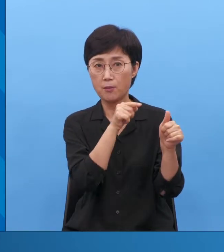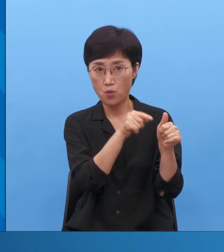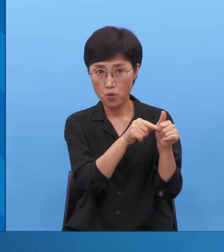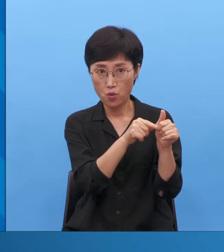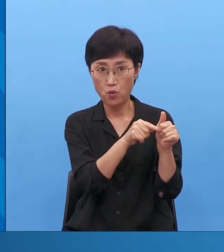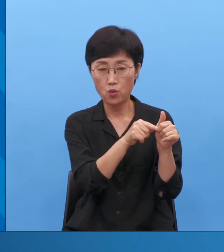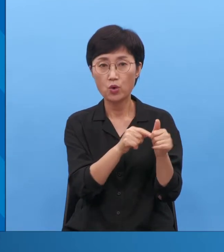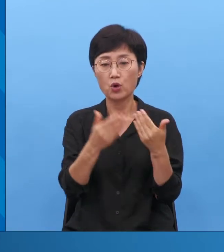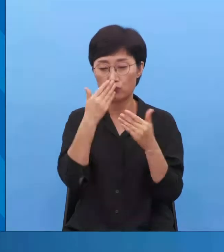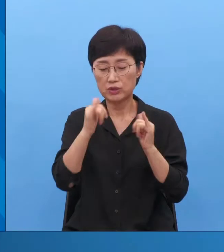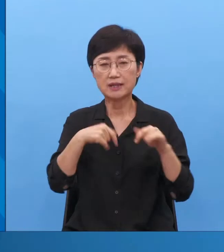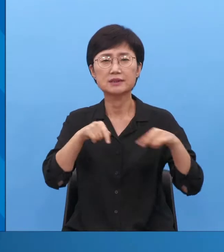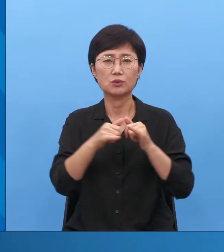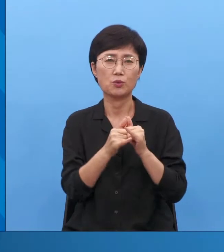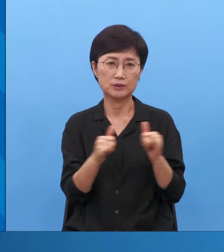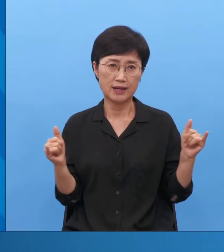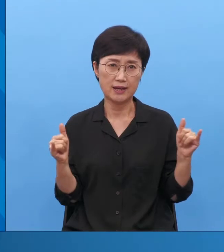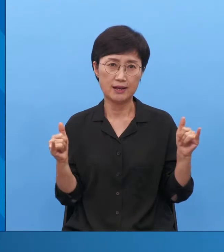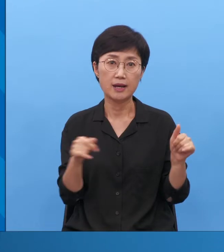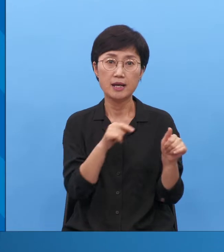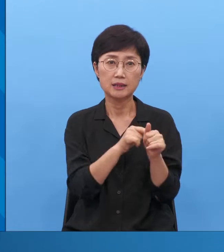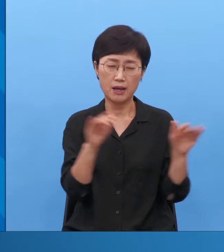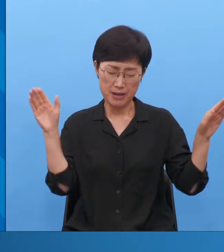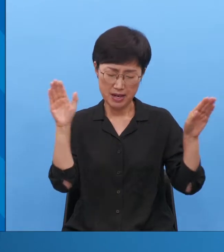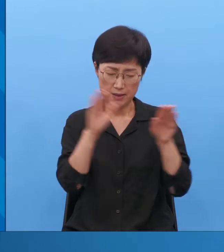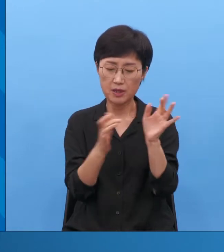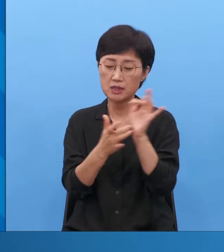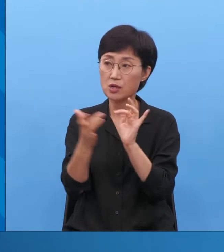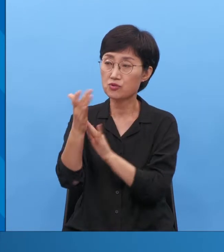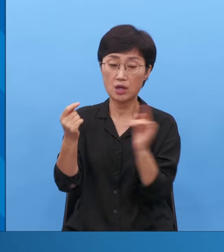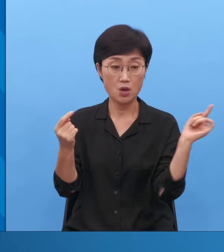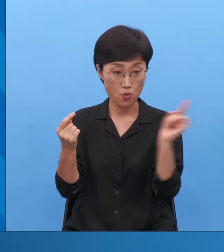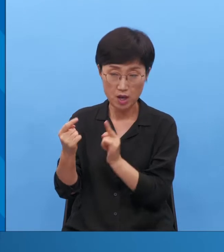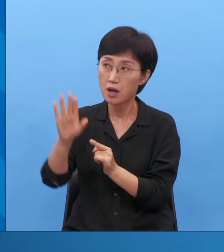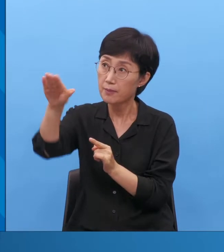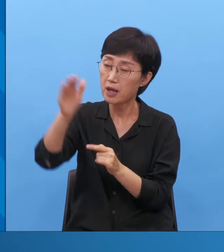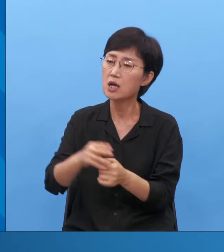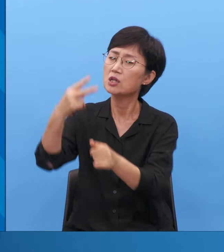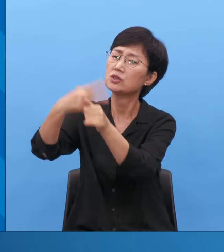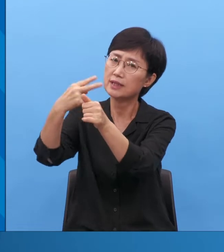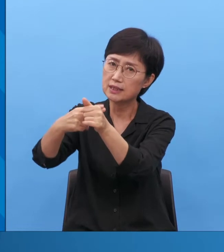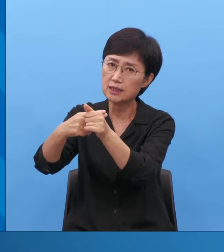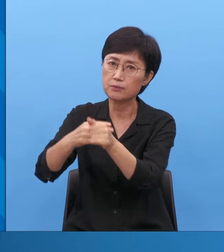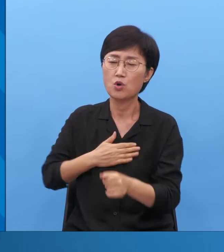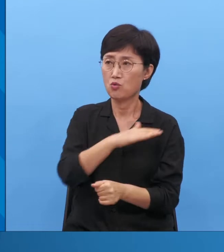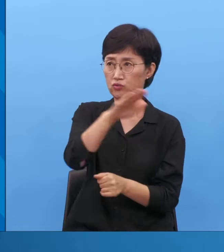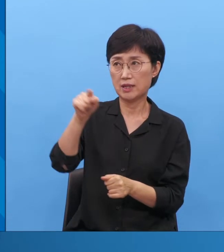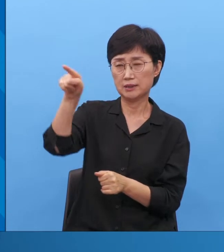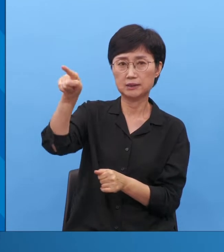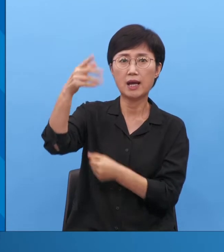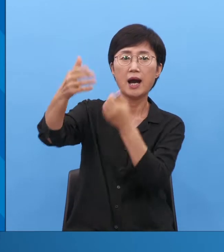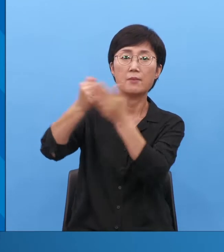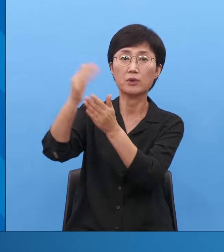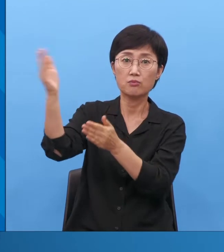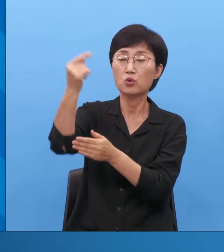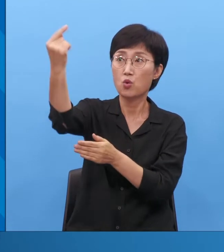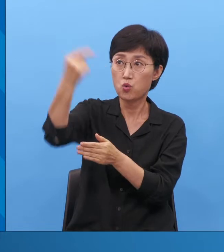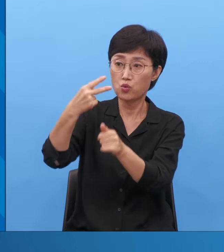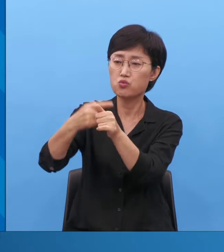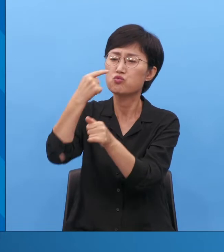있으니 유대인의 지도자라. 그가 밤에 예수께 와서 이르되 라삐여 우리가 당신은 하나님께로부터